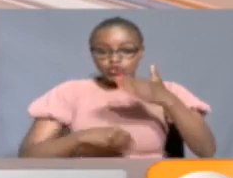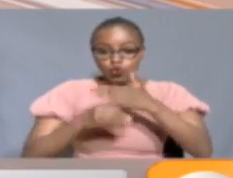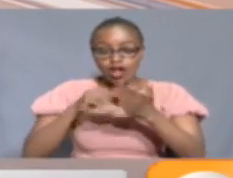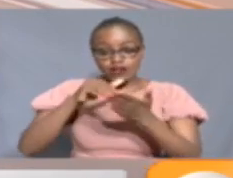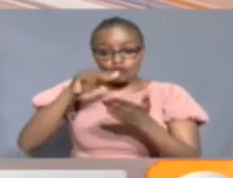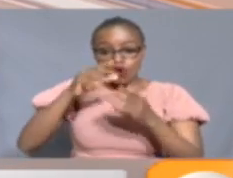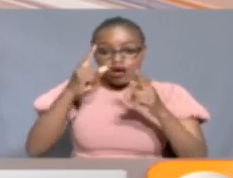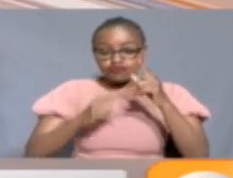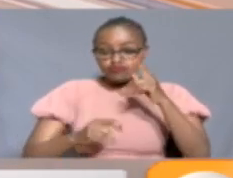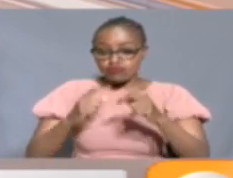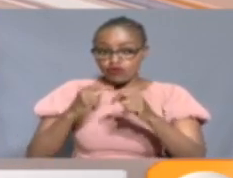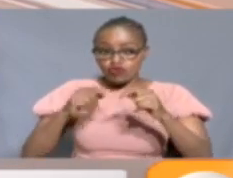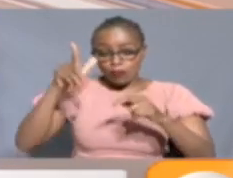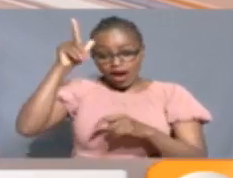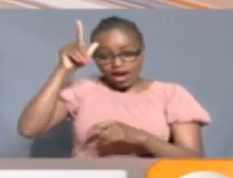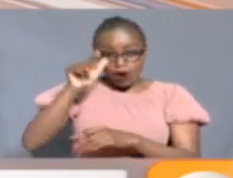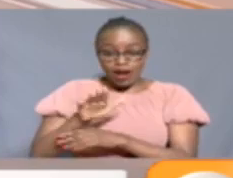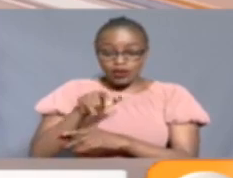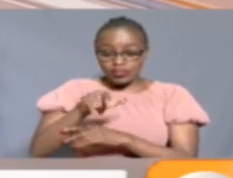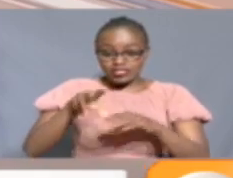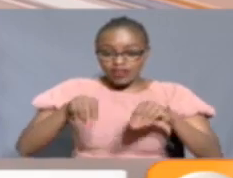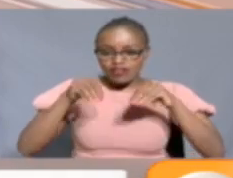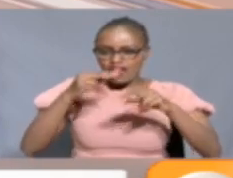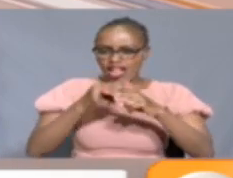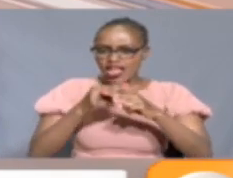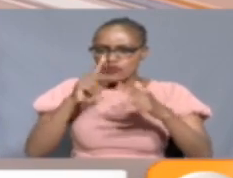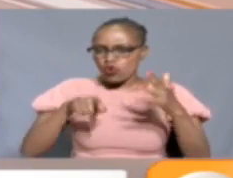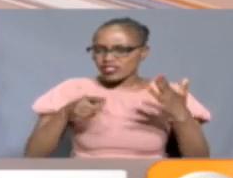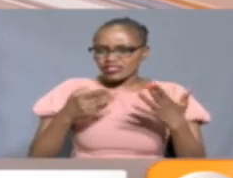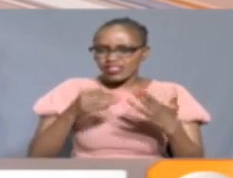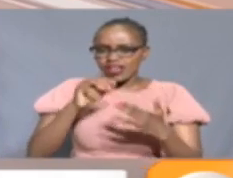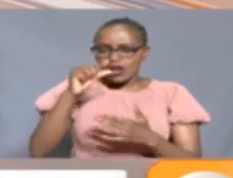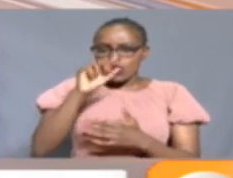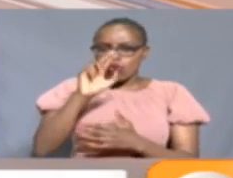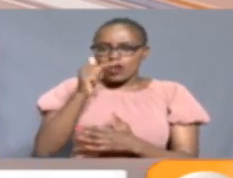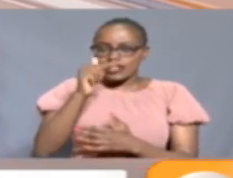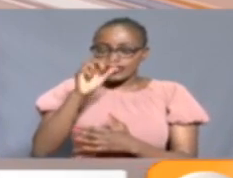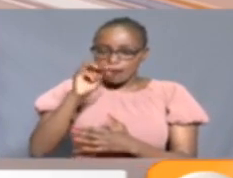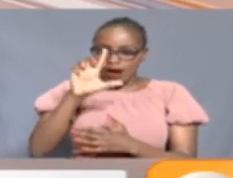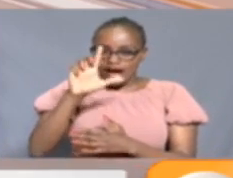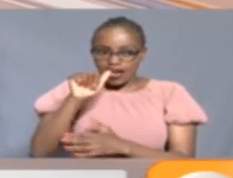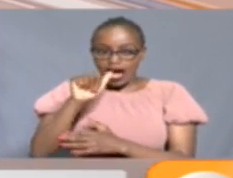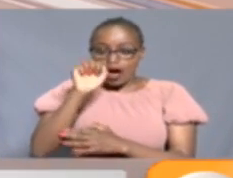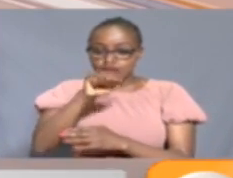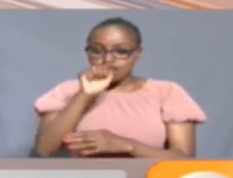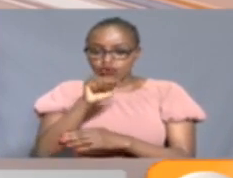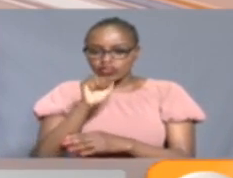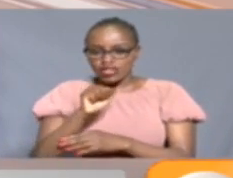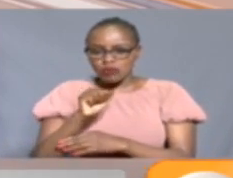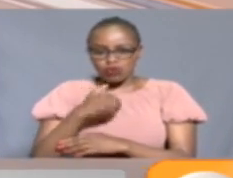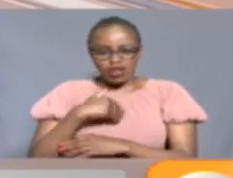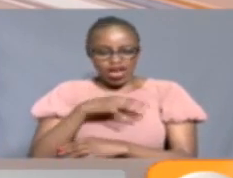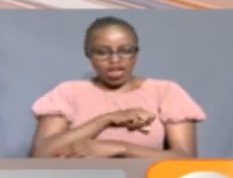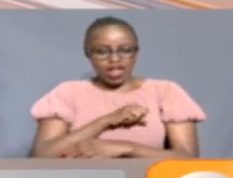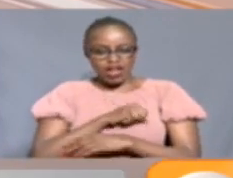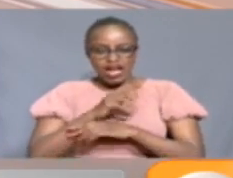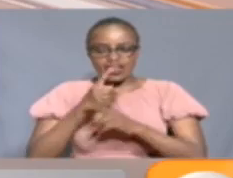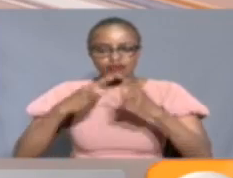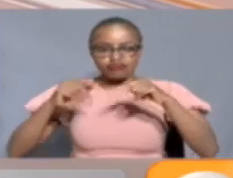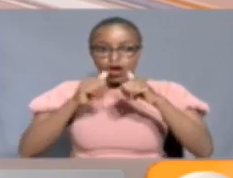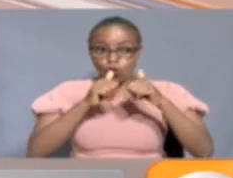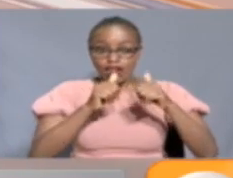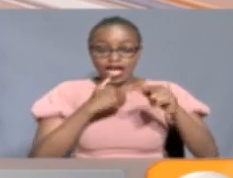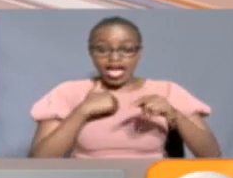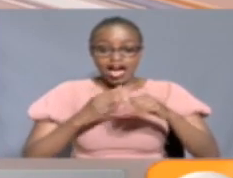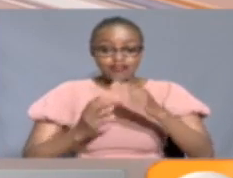maziwa kutoka kwa mifugo wao. Nyasi hizo zijulikanazo kama Guatemala grass zinaweza kustahimili magonjwa na zina virutubisho vya